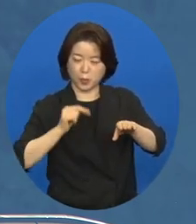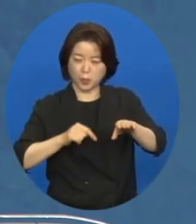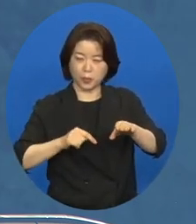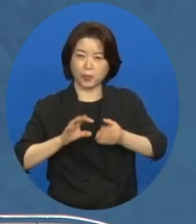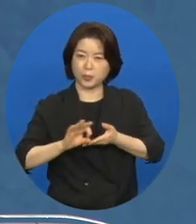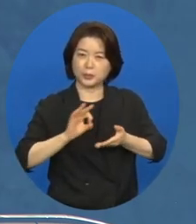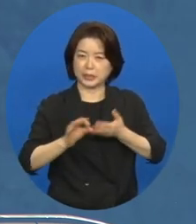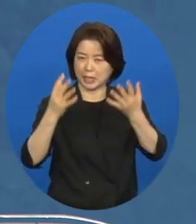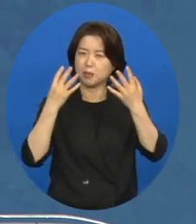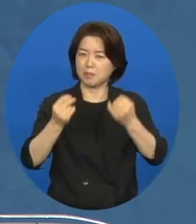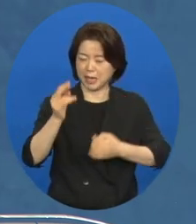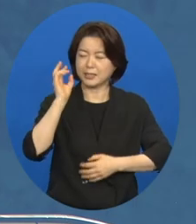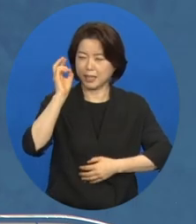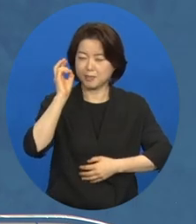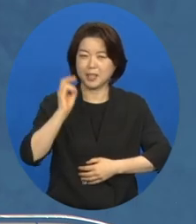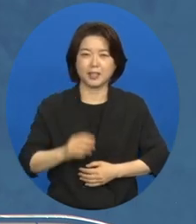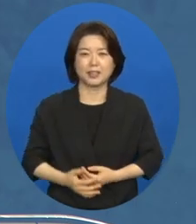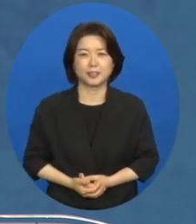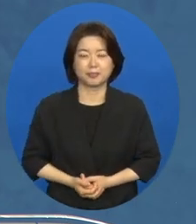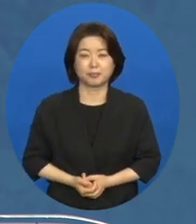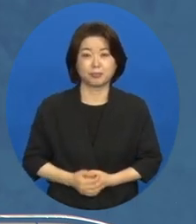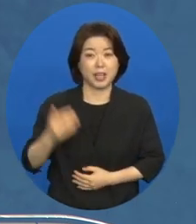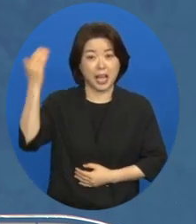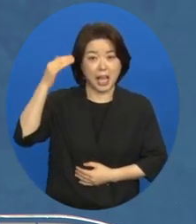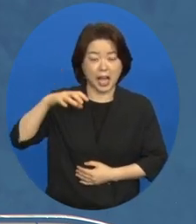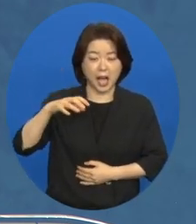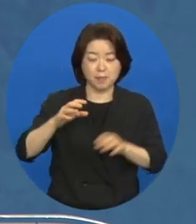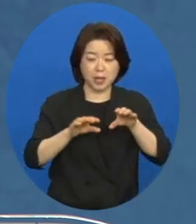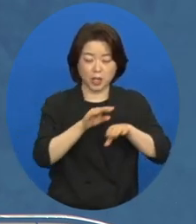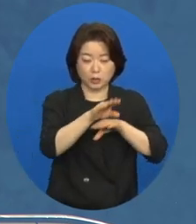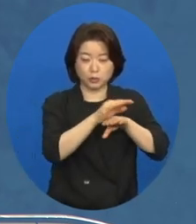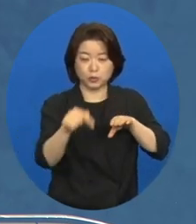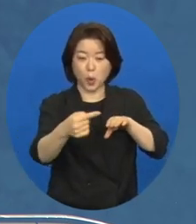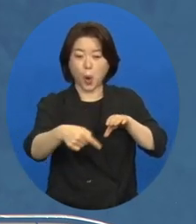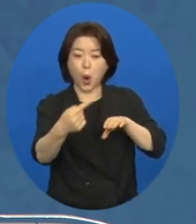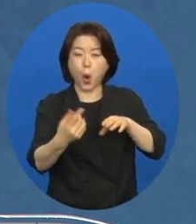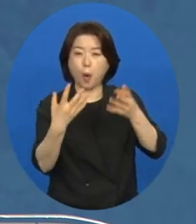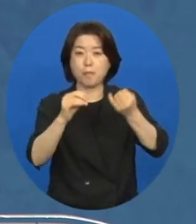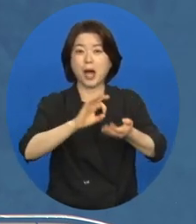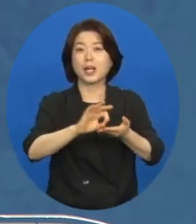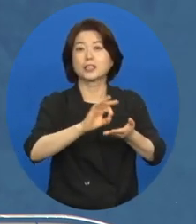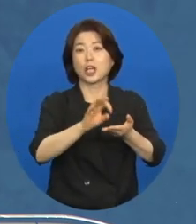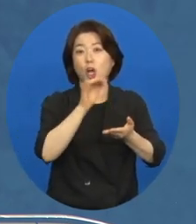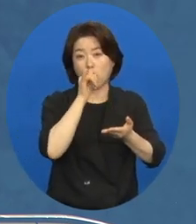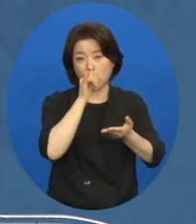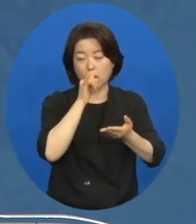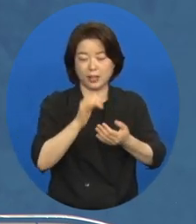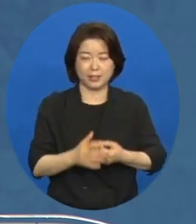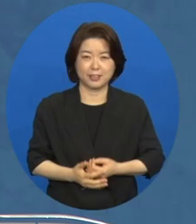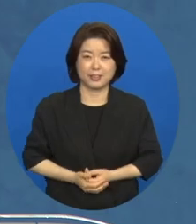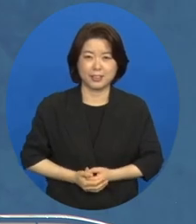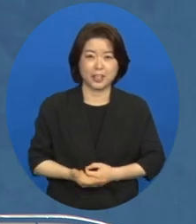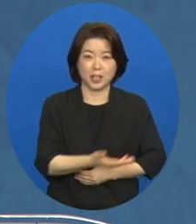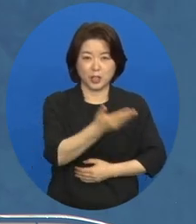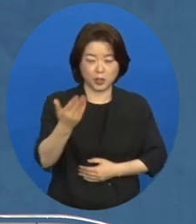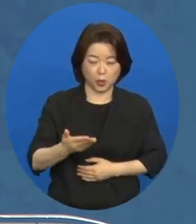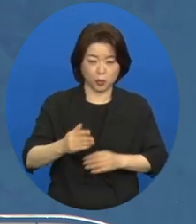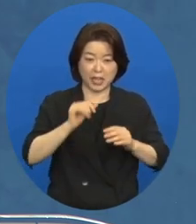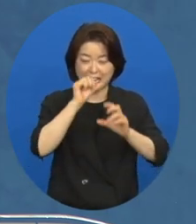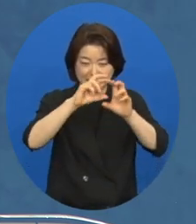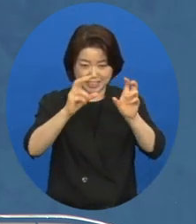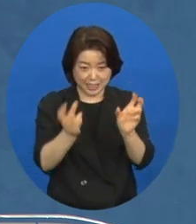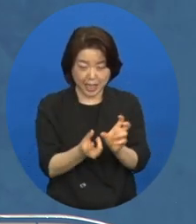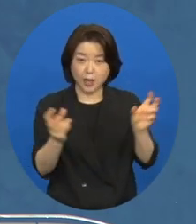주로 이용했었는데 한국에는 전륜구동 차량을 많이 사용하신다고 하더라고요. 여러분도 체인 다실 일